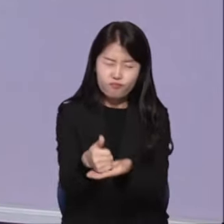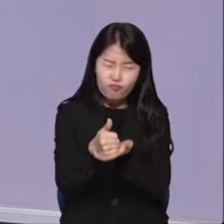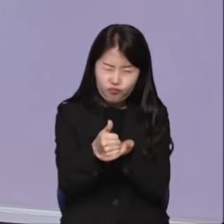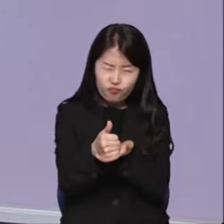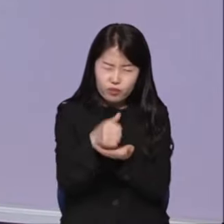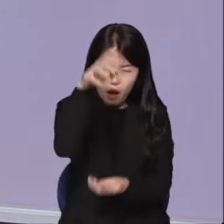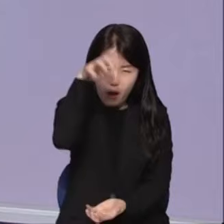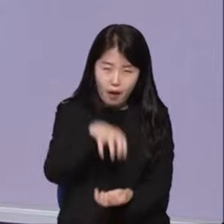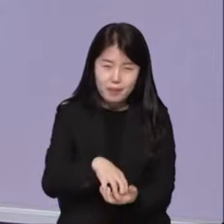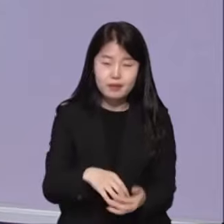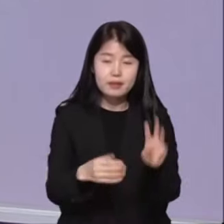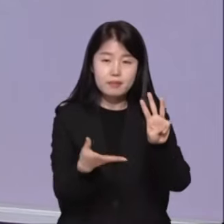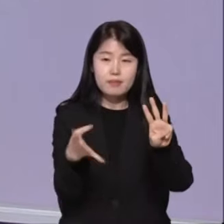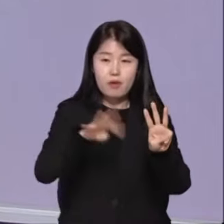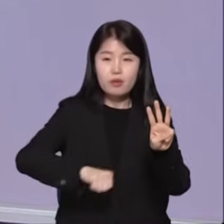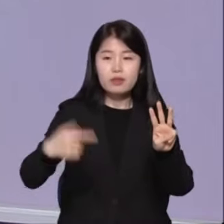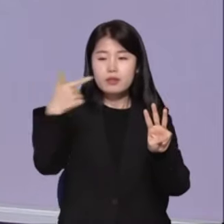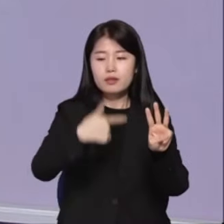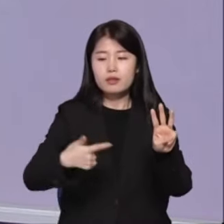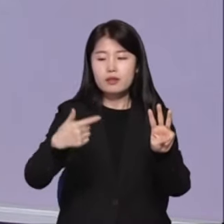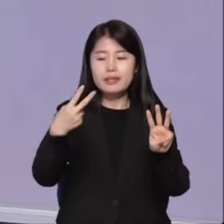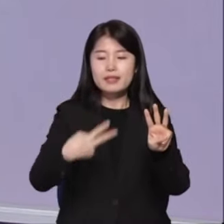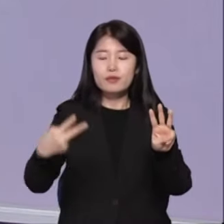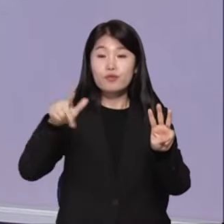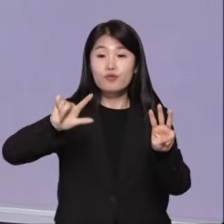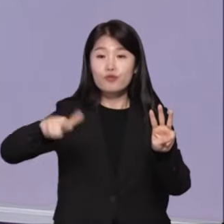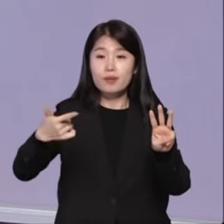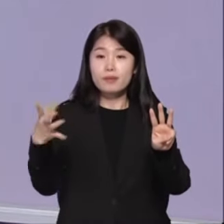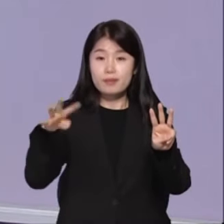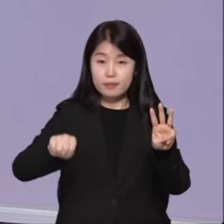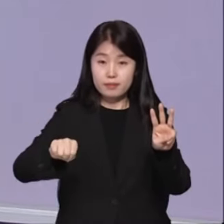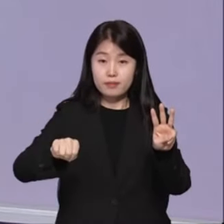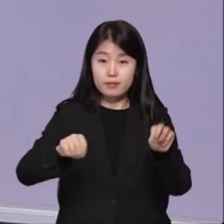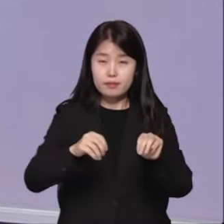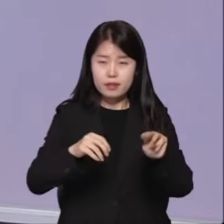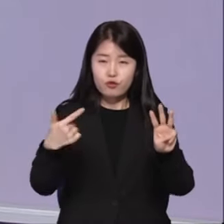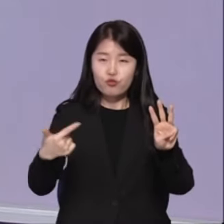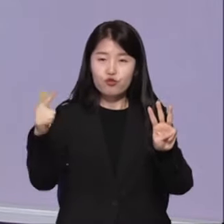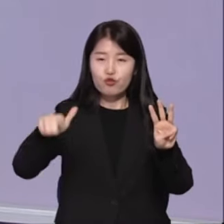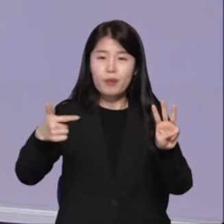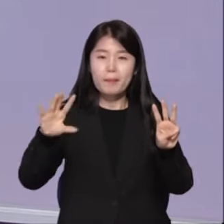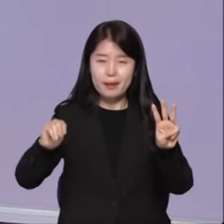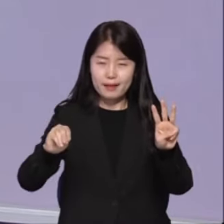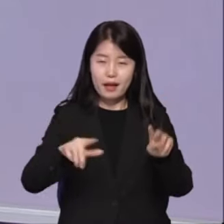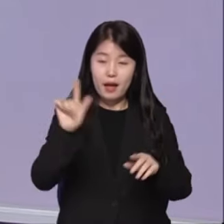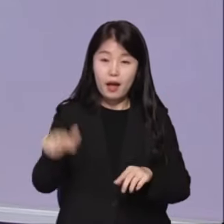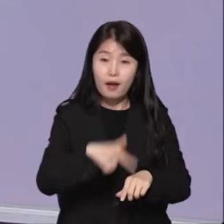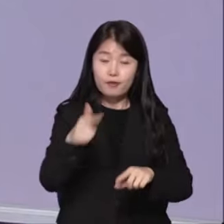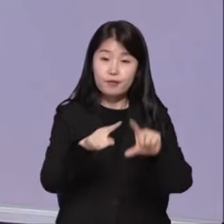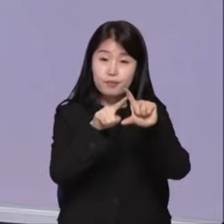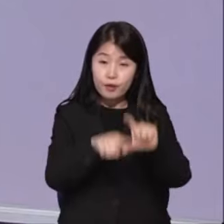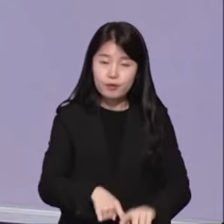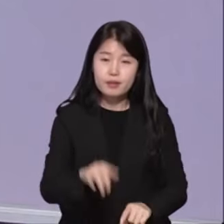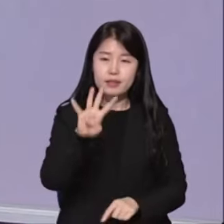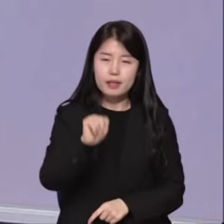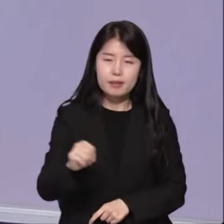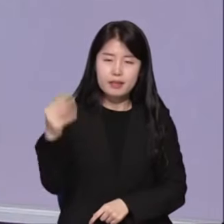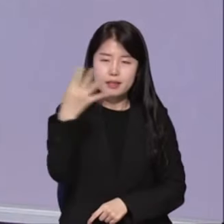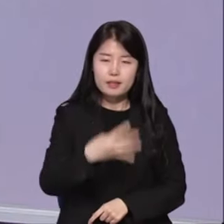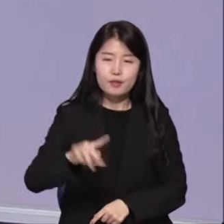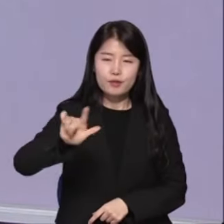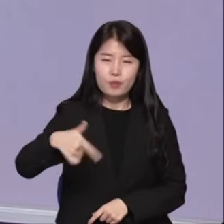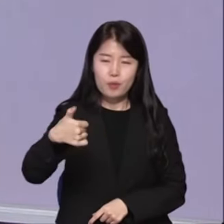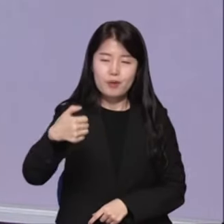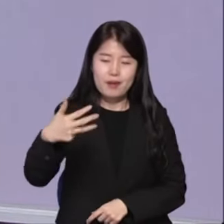누적 승객 수는 3억 2,600만여 명, 하루 평균 4만 4,600여 명이 도시철도를 탄 것으로